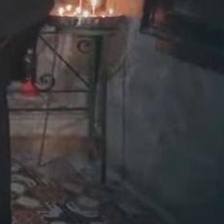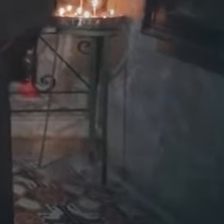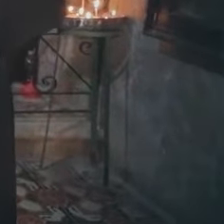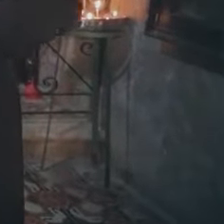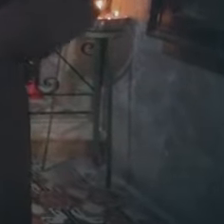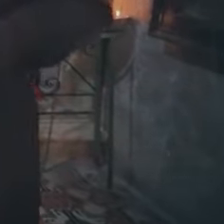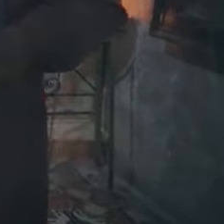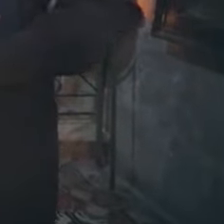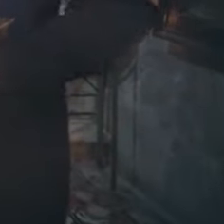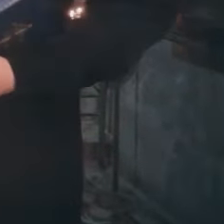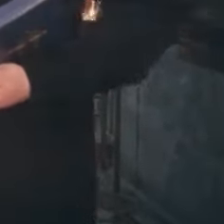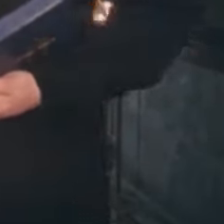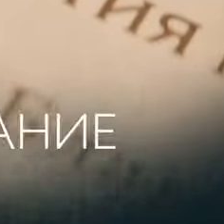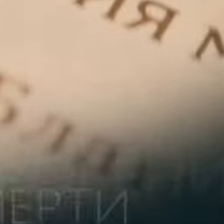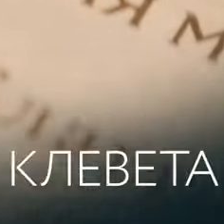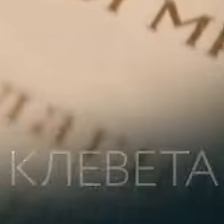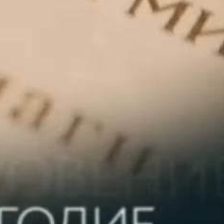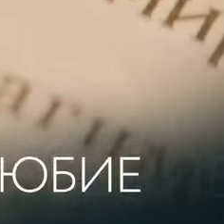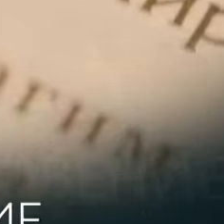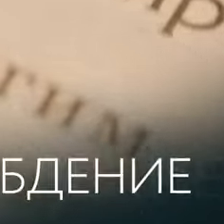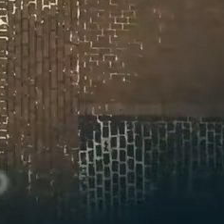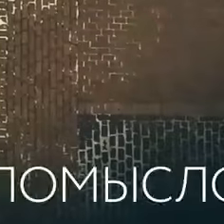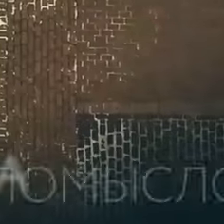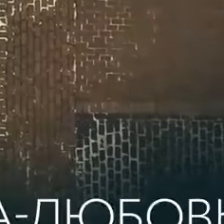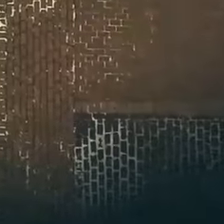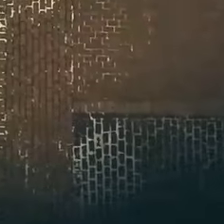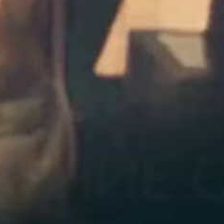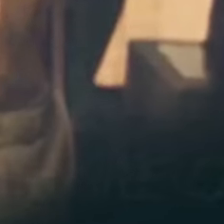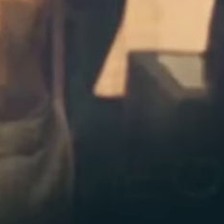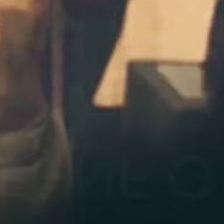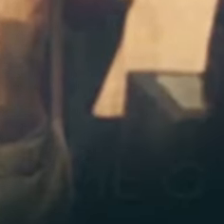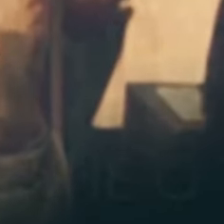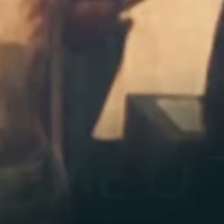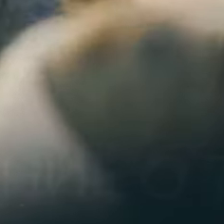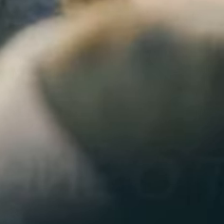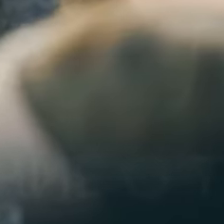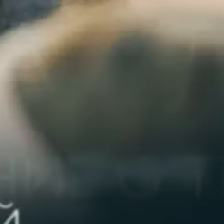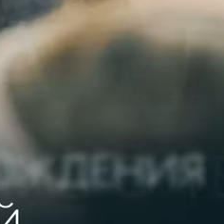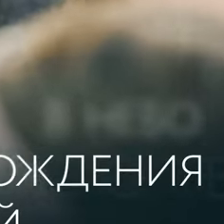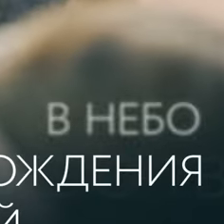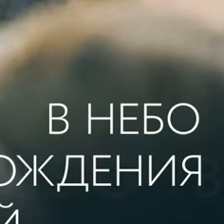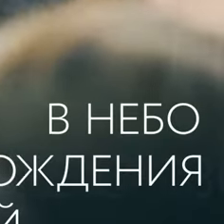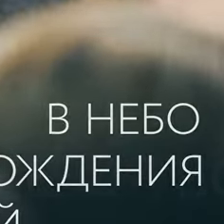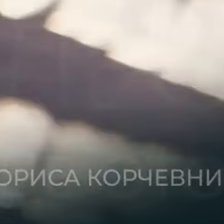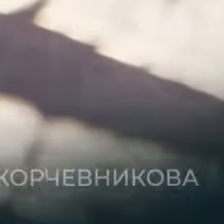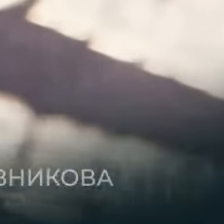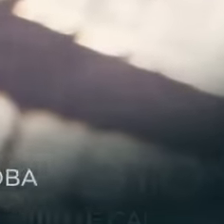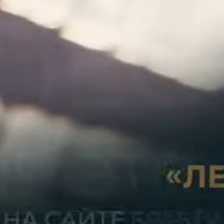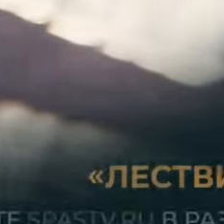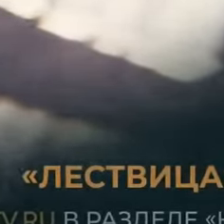древний труд доступным и близким. 30 глав книги – это 30 ступеней восхождения в